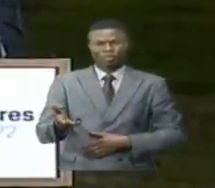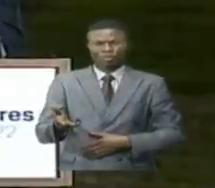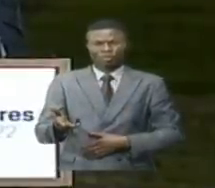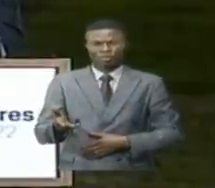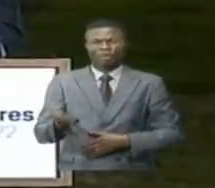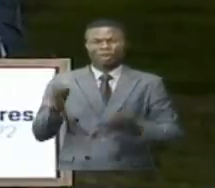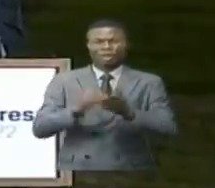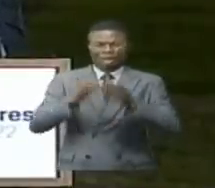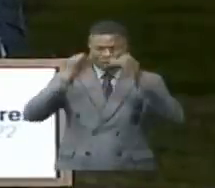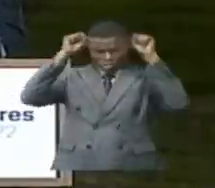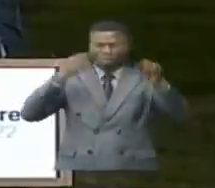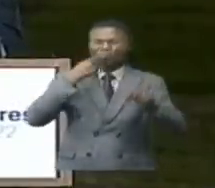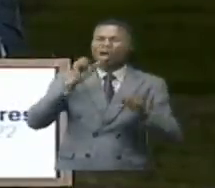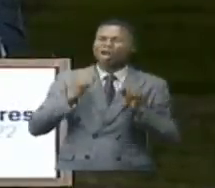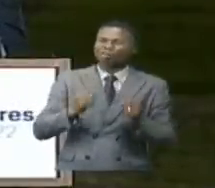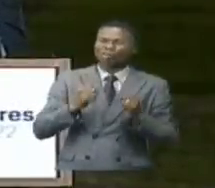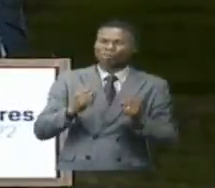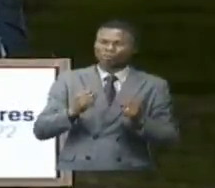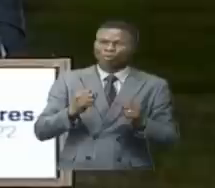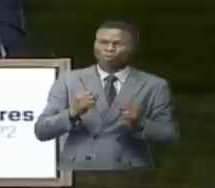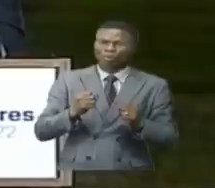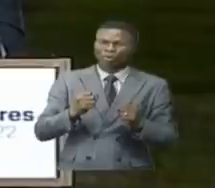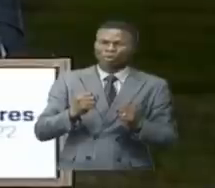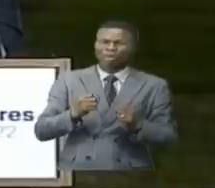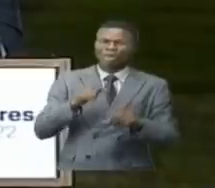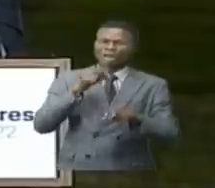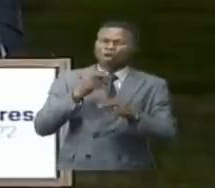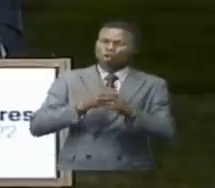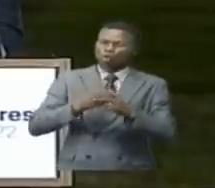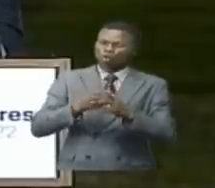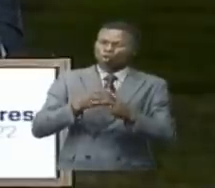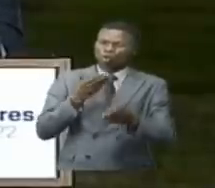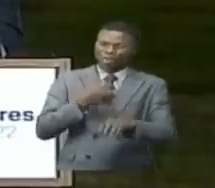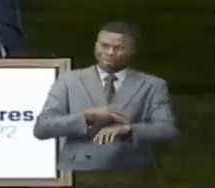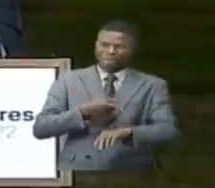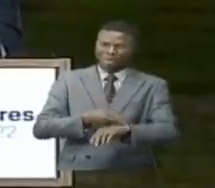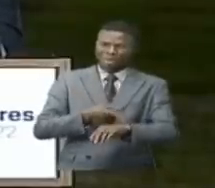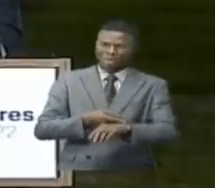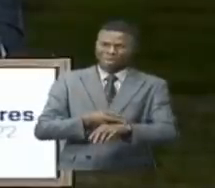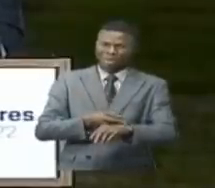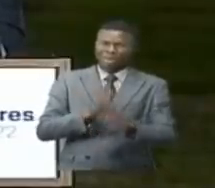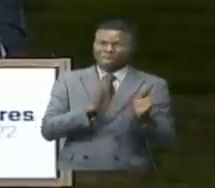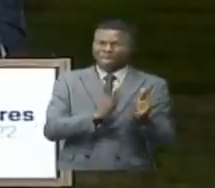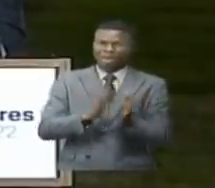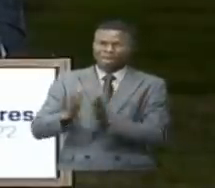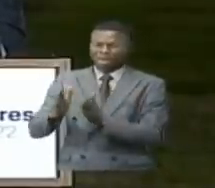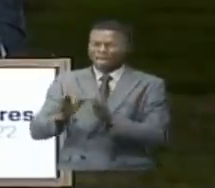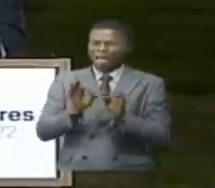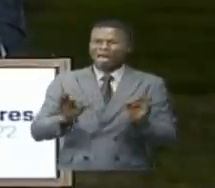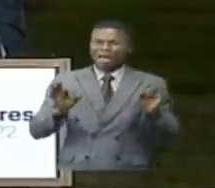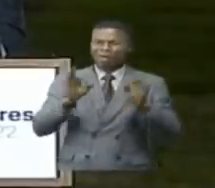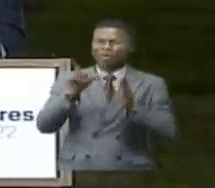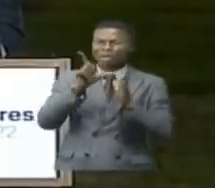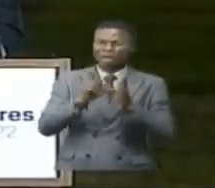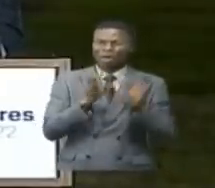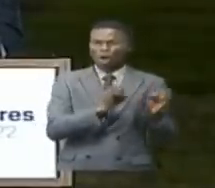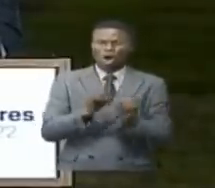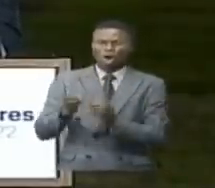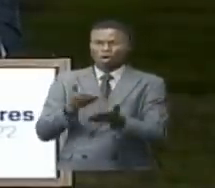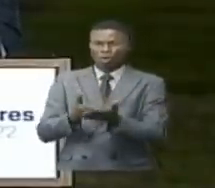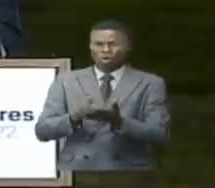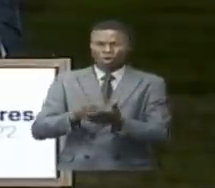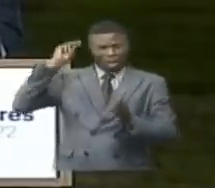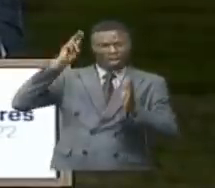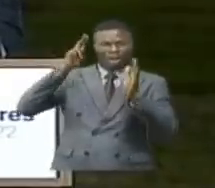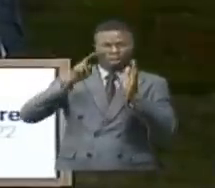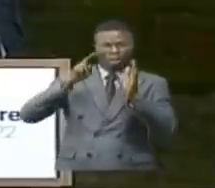Il a insisté pour que dans les timings impartis par les dispositions pertinentes de la loi organique, le